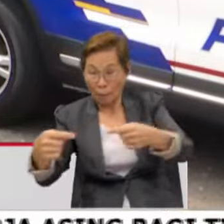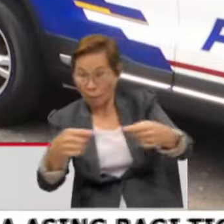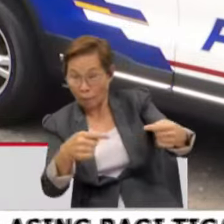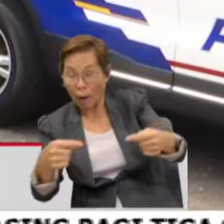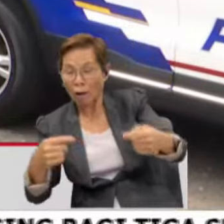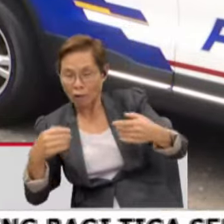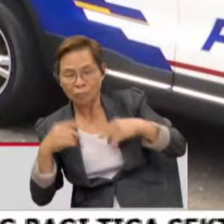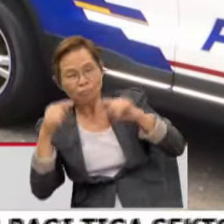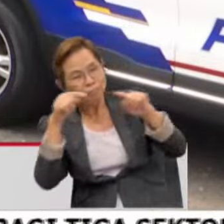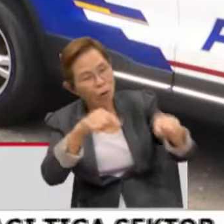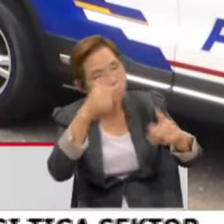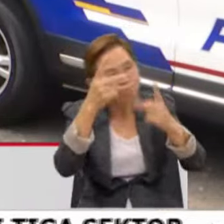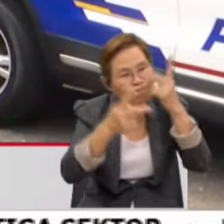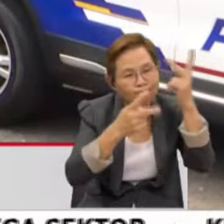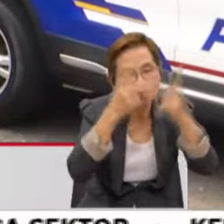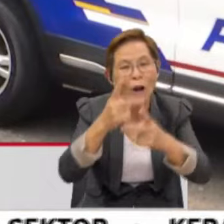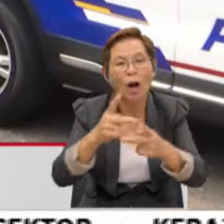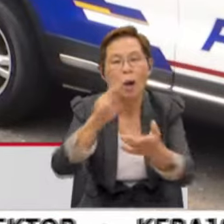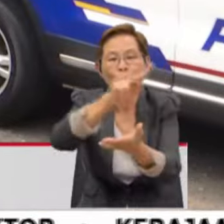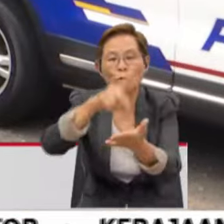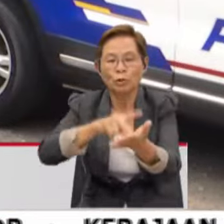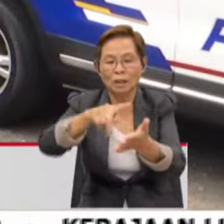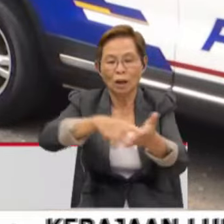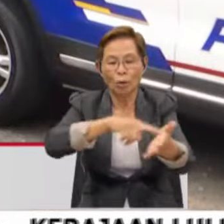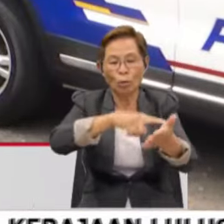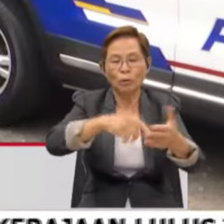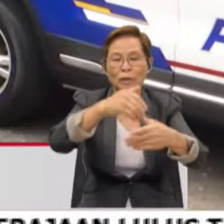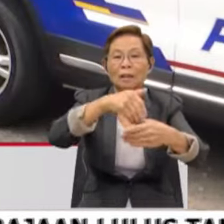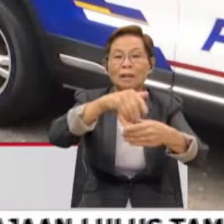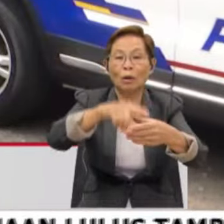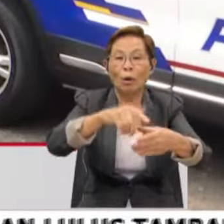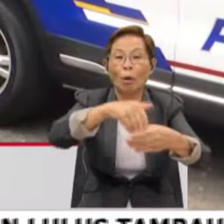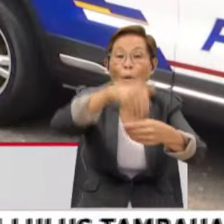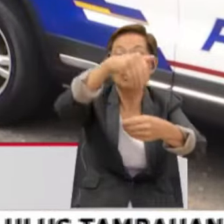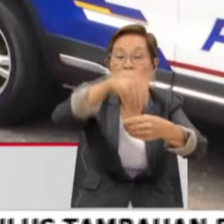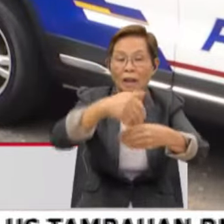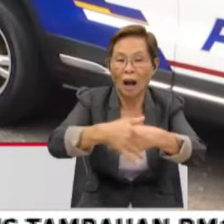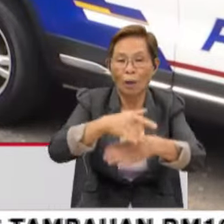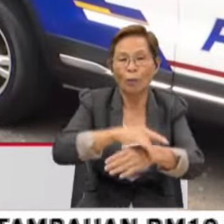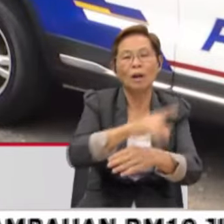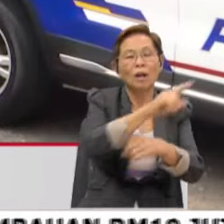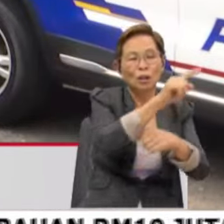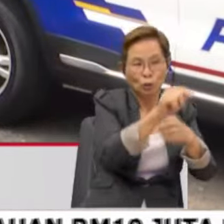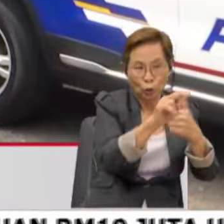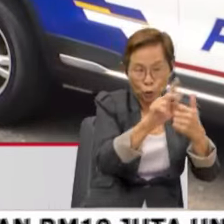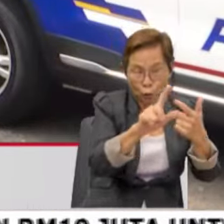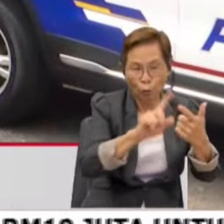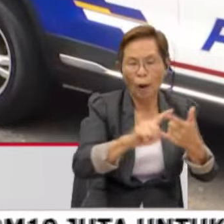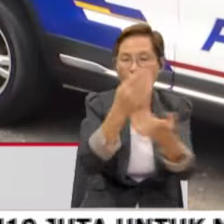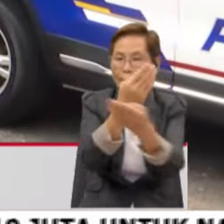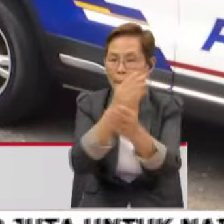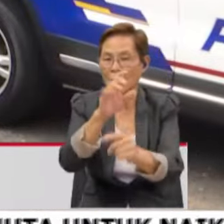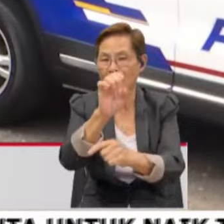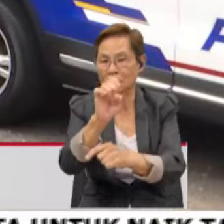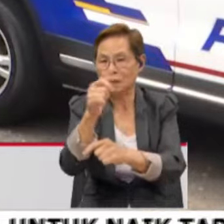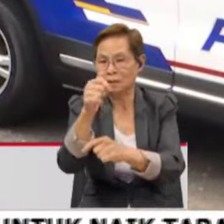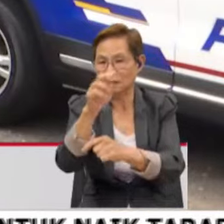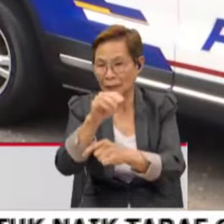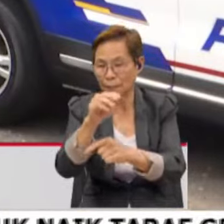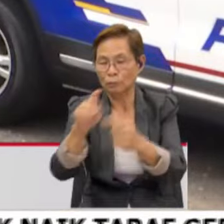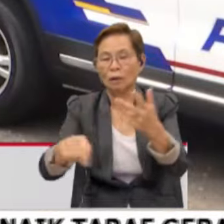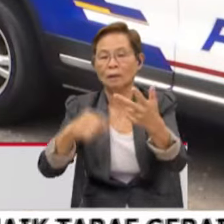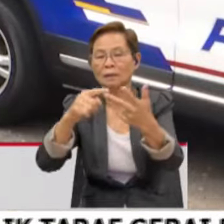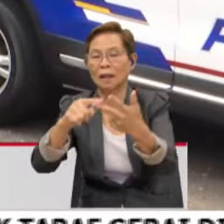meninjau dan melawat di pusat undi awal ini. Antaranya ialah calon Perikatan Nasional Zulkifli Jaafar dan juga calon bebas Samsudin Muhammad